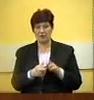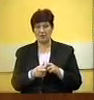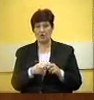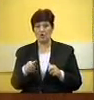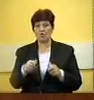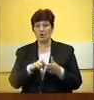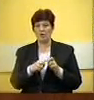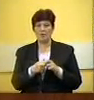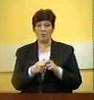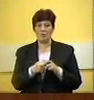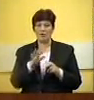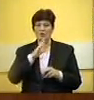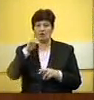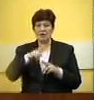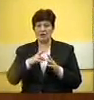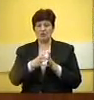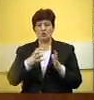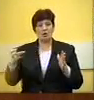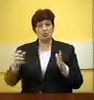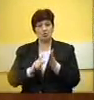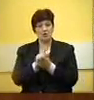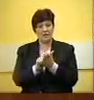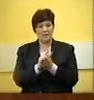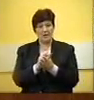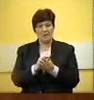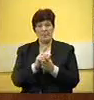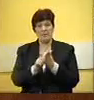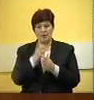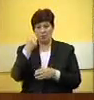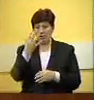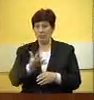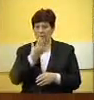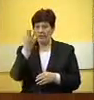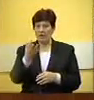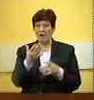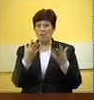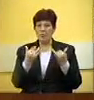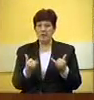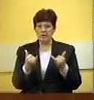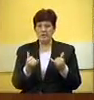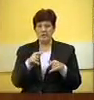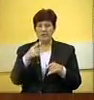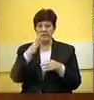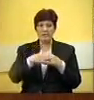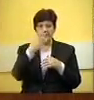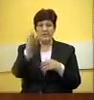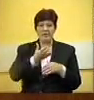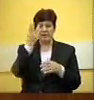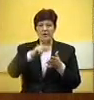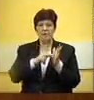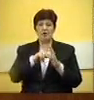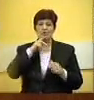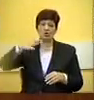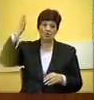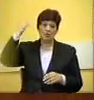to je ipak problem gde se rešavaju na duži vremenski period, znači na period od 5 godina. I koliko god nam sad zvučalo to, oni petogodišnji planovi koji